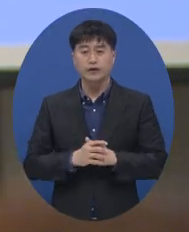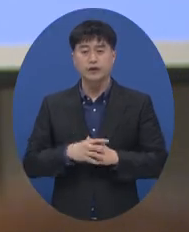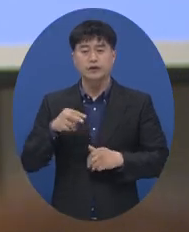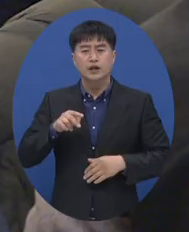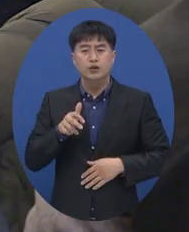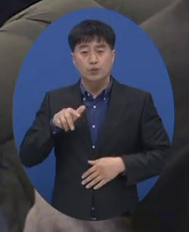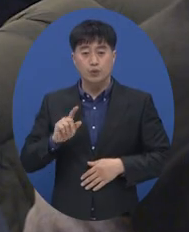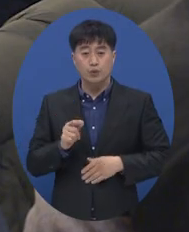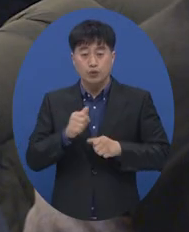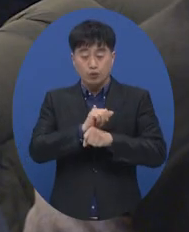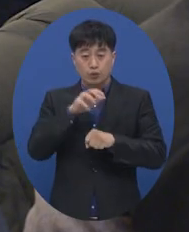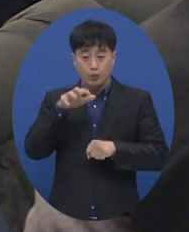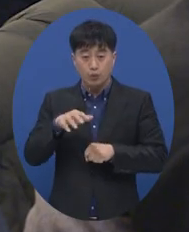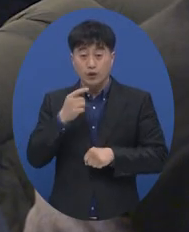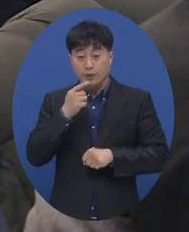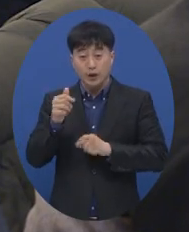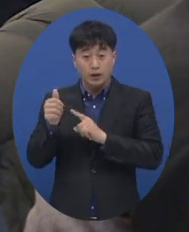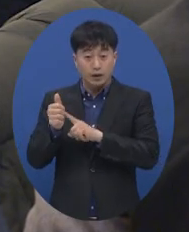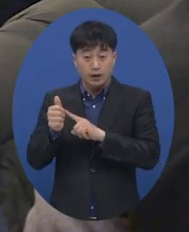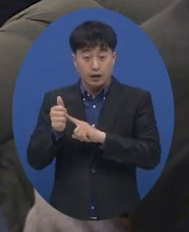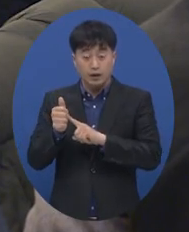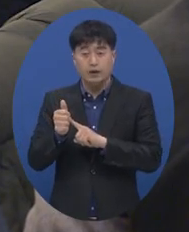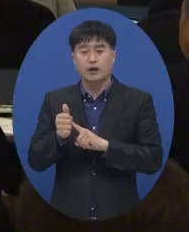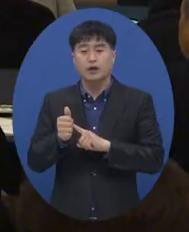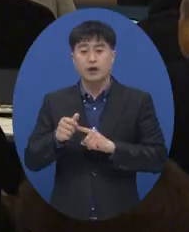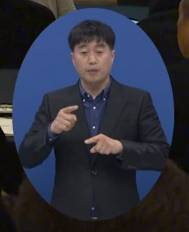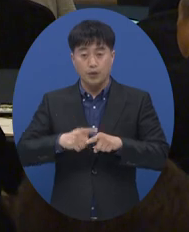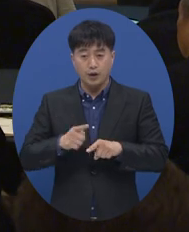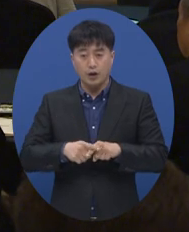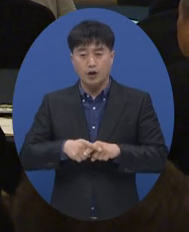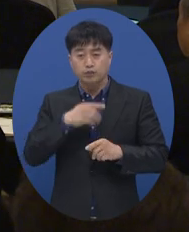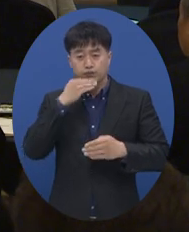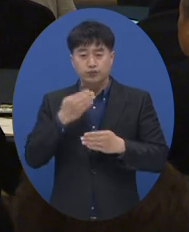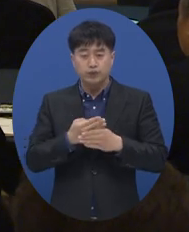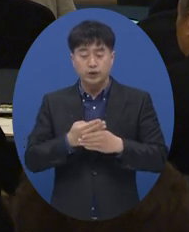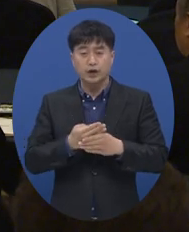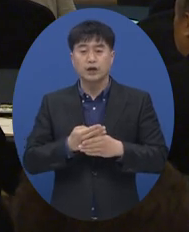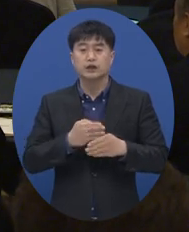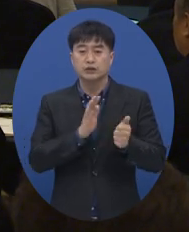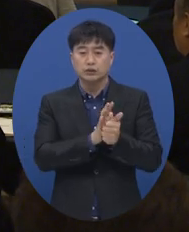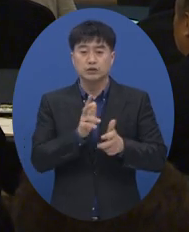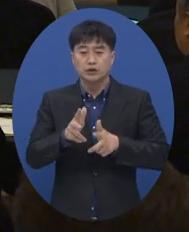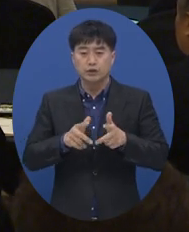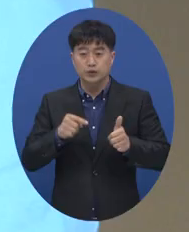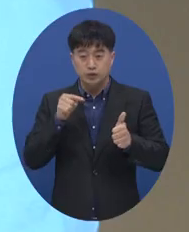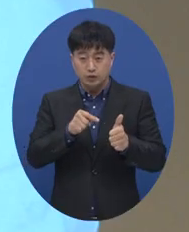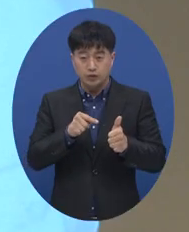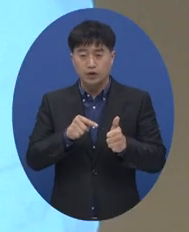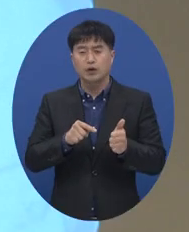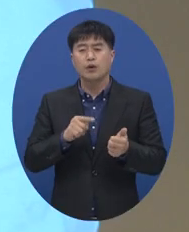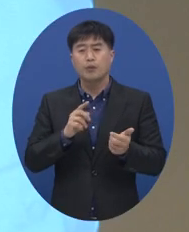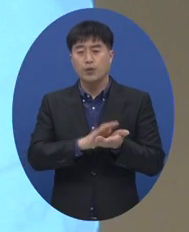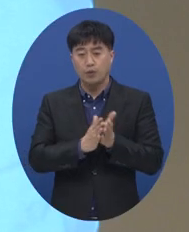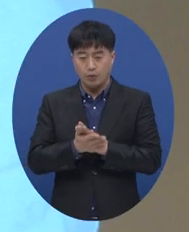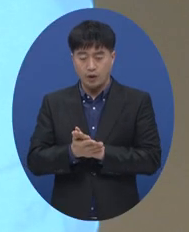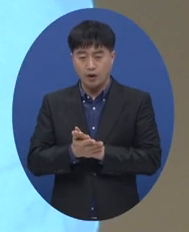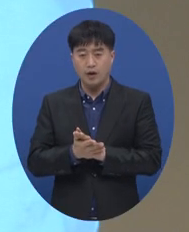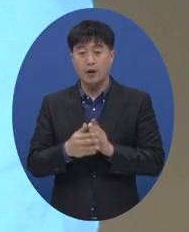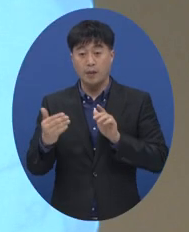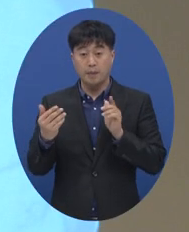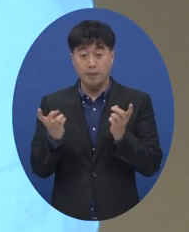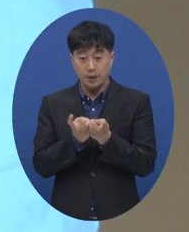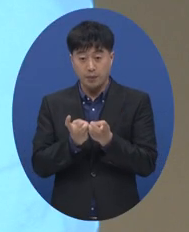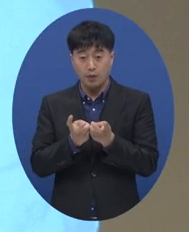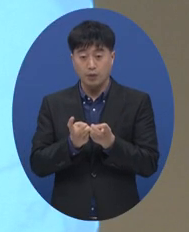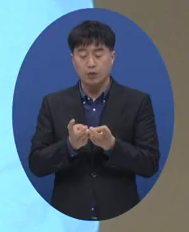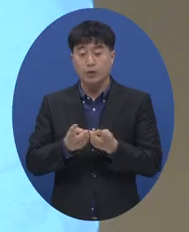백학순 소장의 한반도 정세평가에 이어 지자체 대북지원사업자 승인에 따른 변화와 대응 방안, 지자체 차원의 남북교류